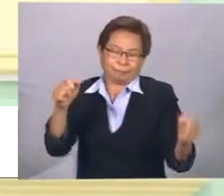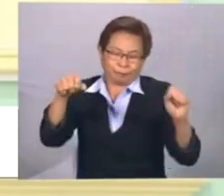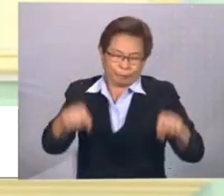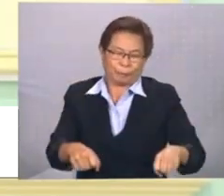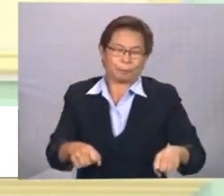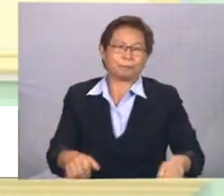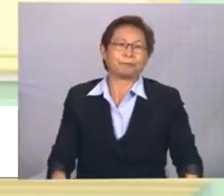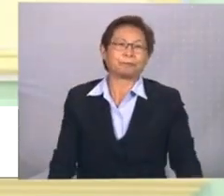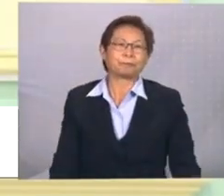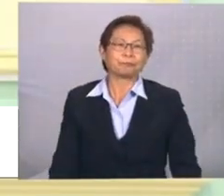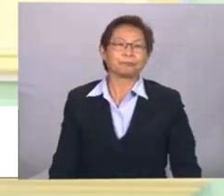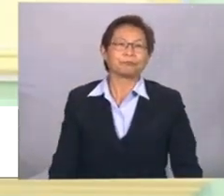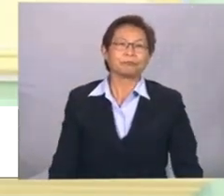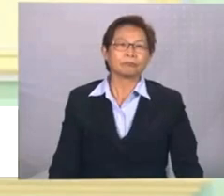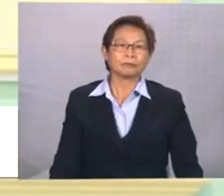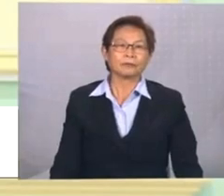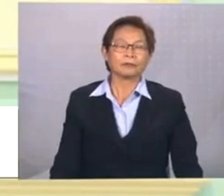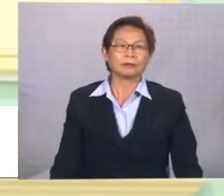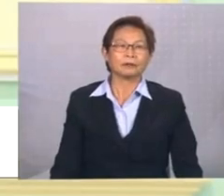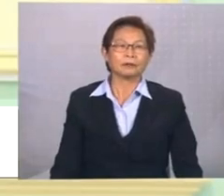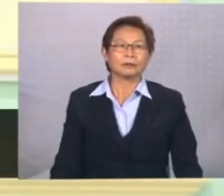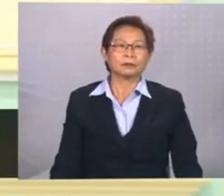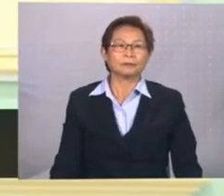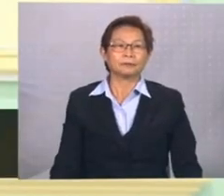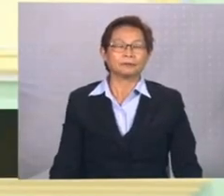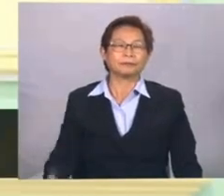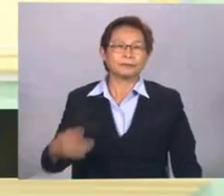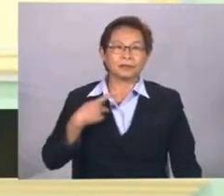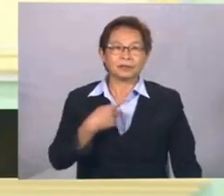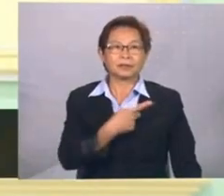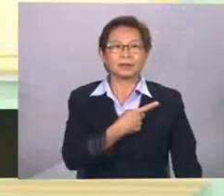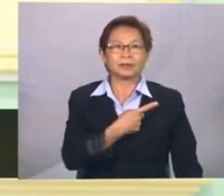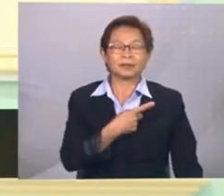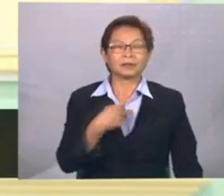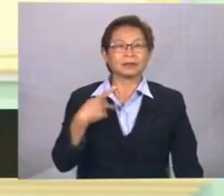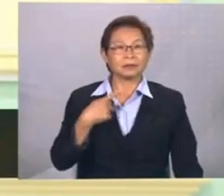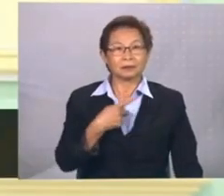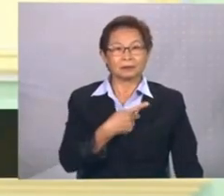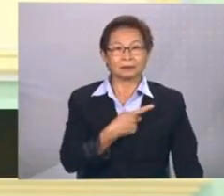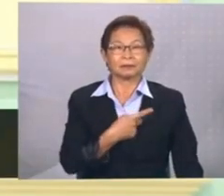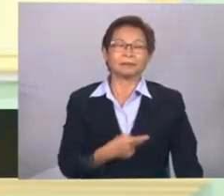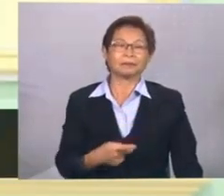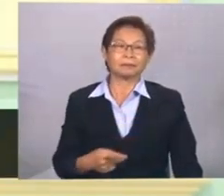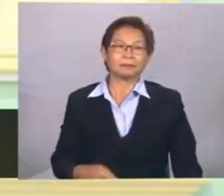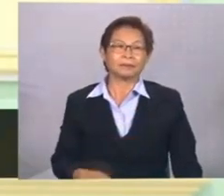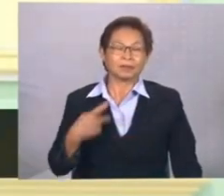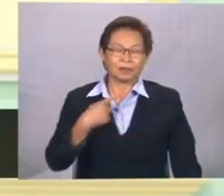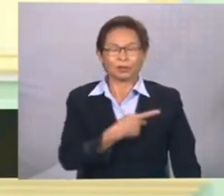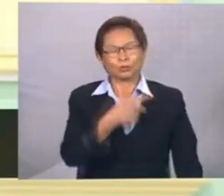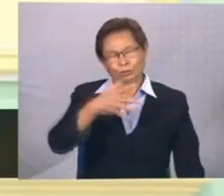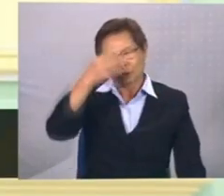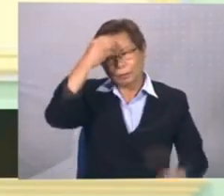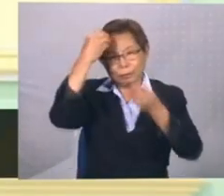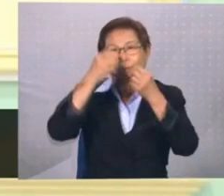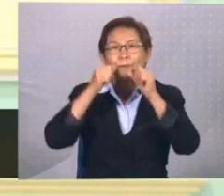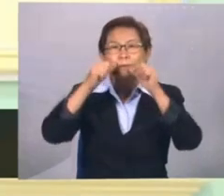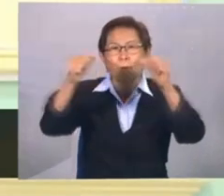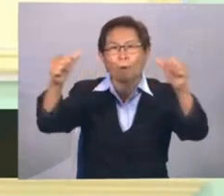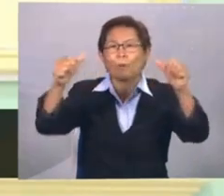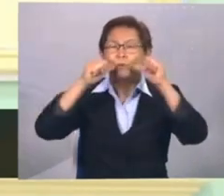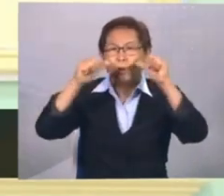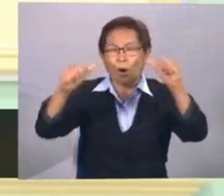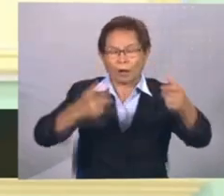Hai letih yang telah pun kita maklumkan bahwa kendaraan pertandingan